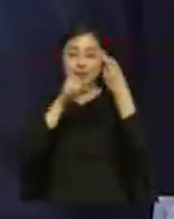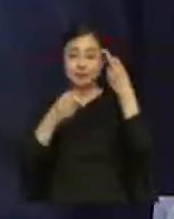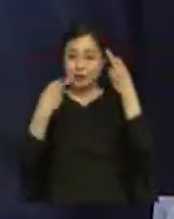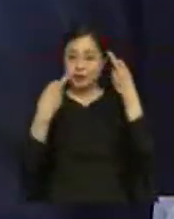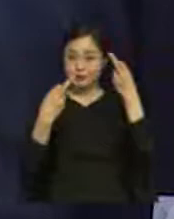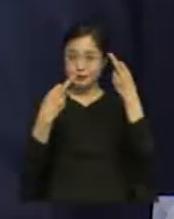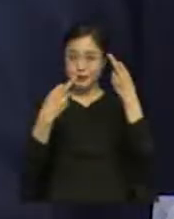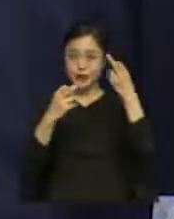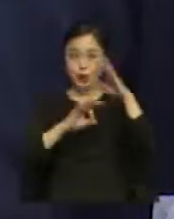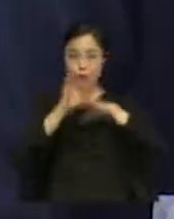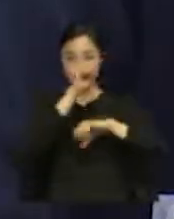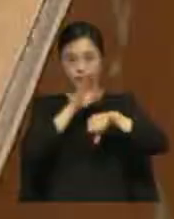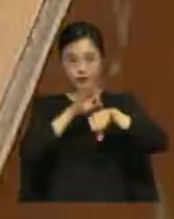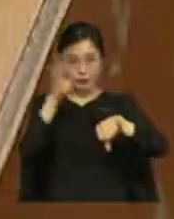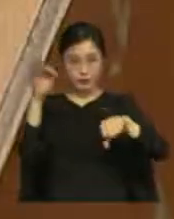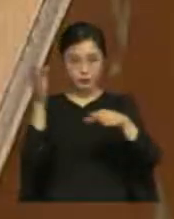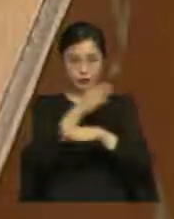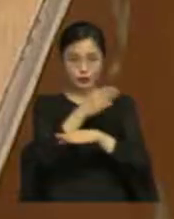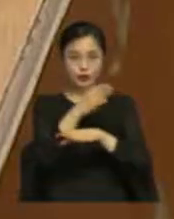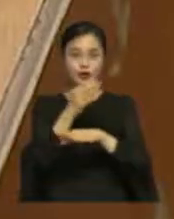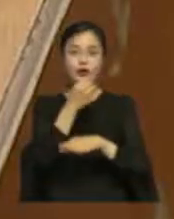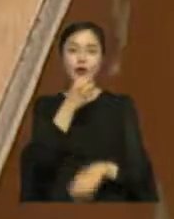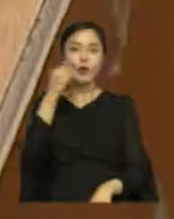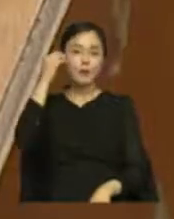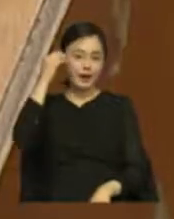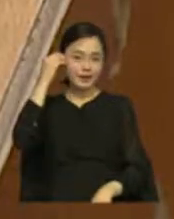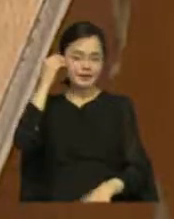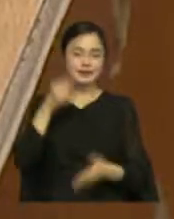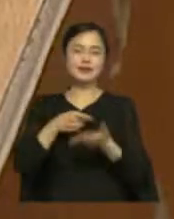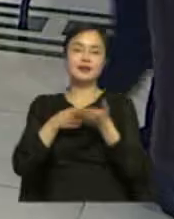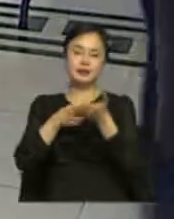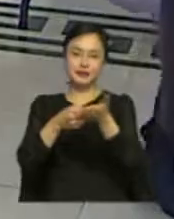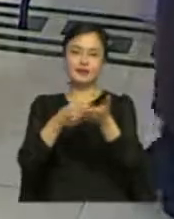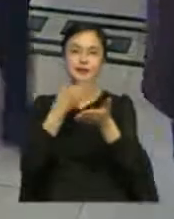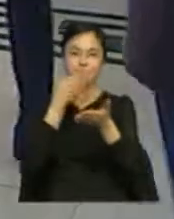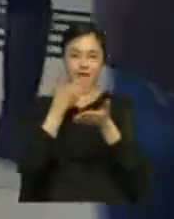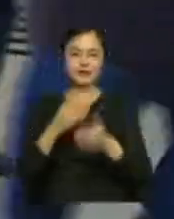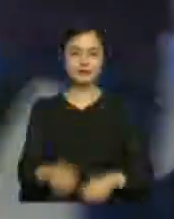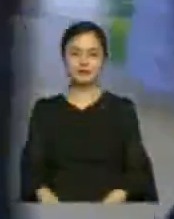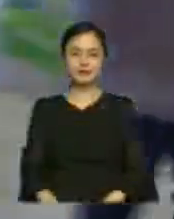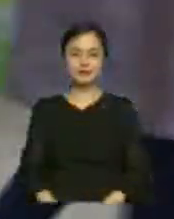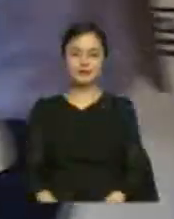서울진로진학정보센터 홈페이지를 통해 선착순으로 예약해야 합니다.